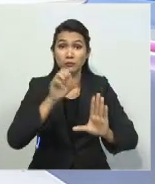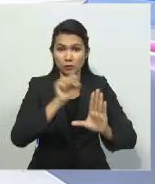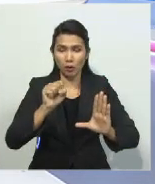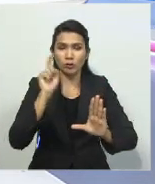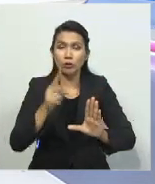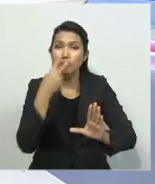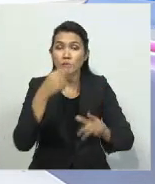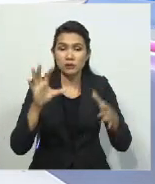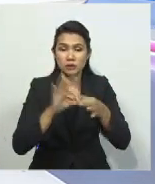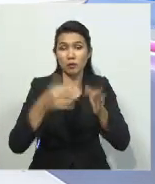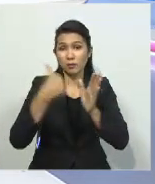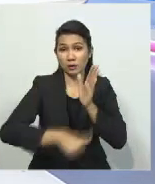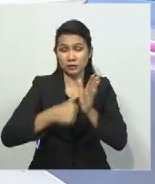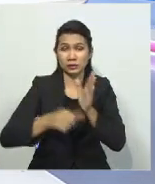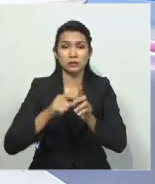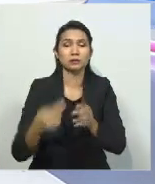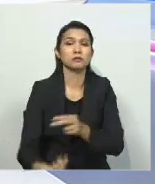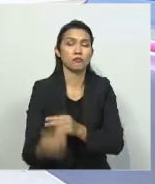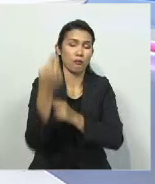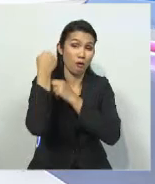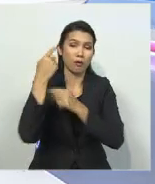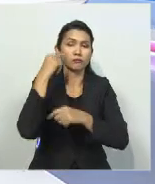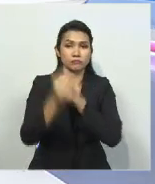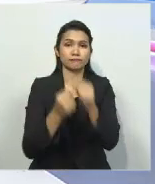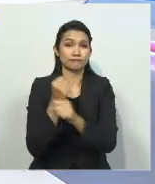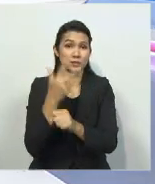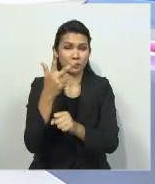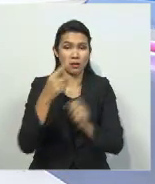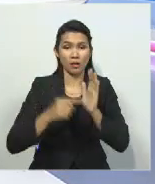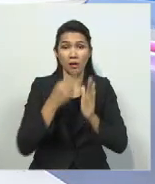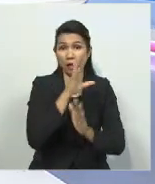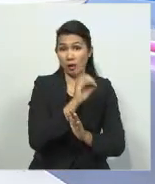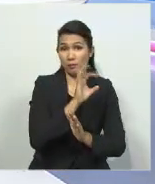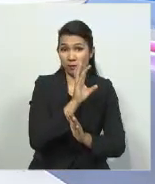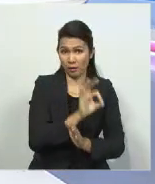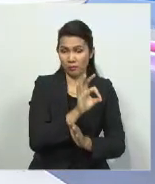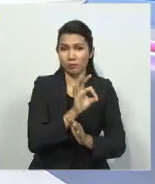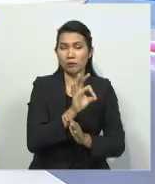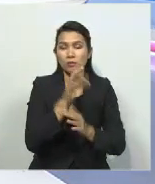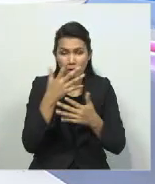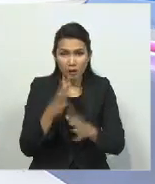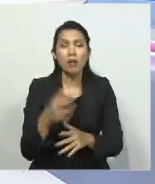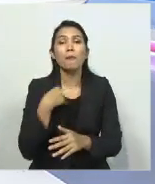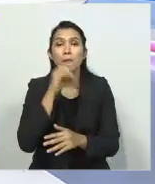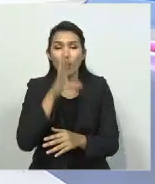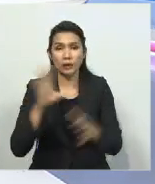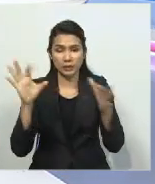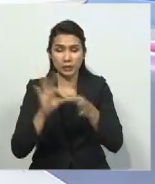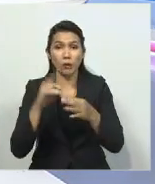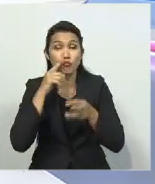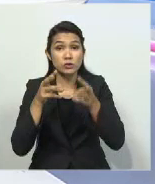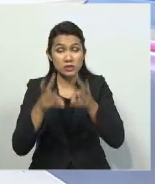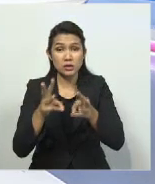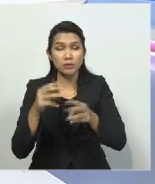แต่ปี2559และอีกหนึ่งประเด็นที่เรียนคุณผู้ชมไปเมื่อสักครู่นี้ก็คือมาตรการป้องกันการทุจริตเลือก